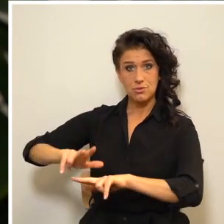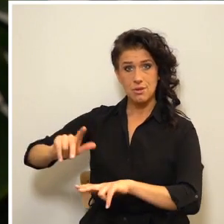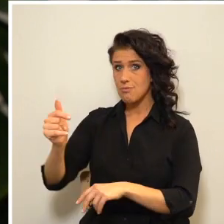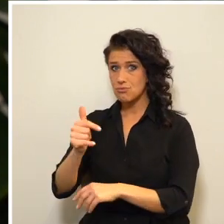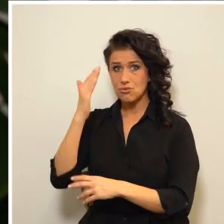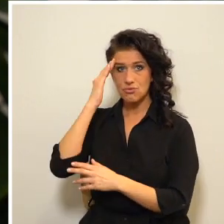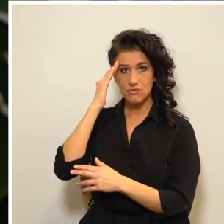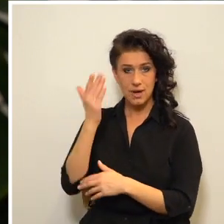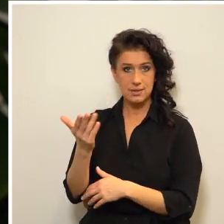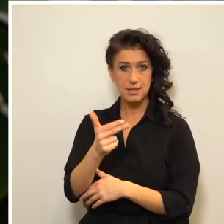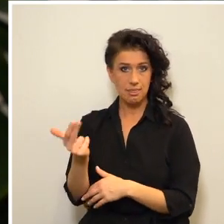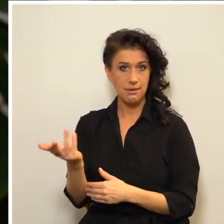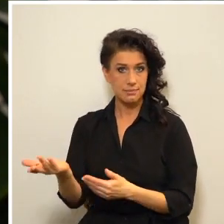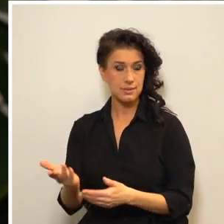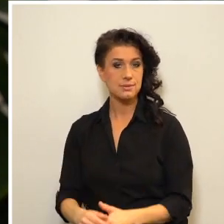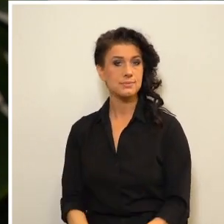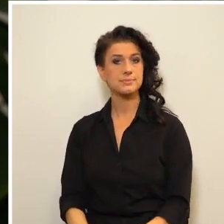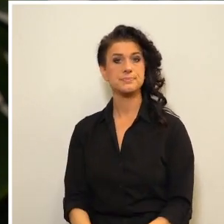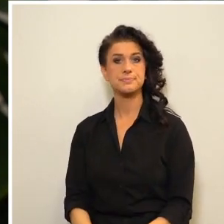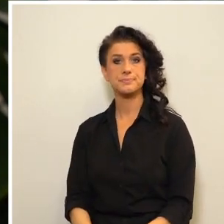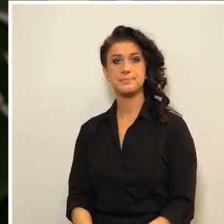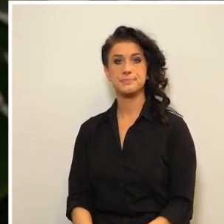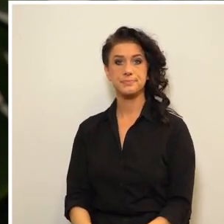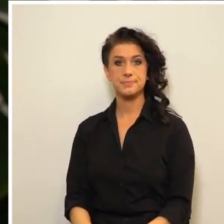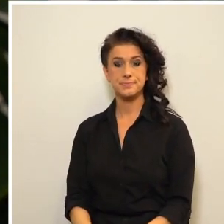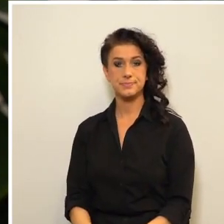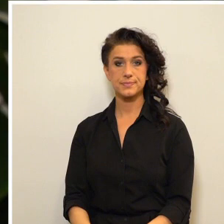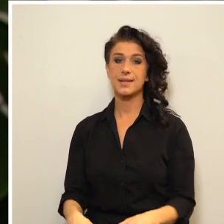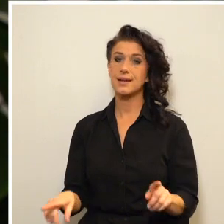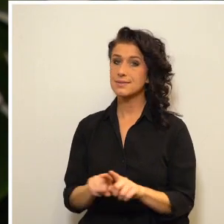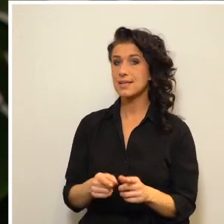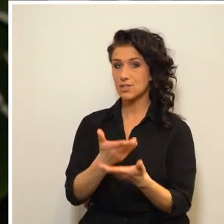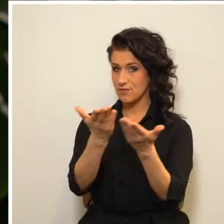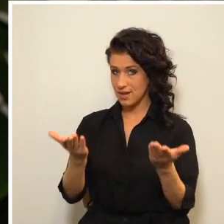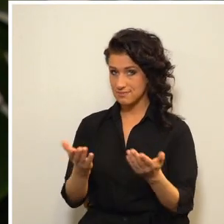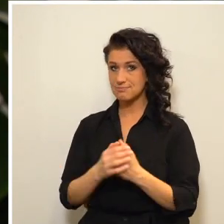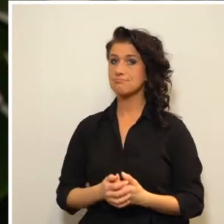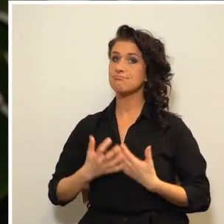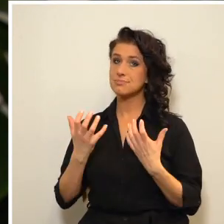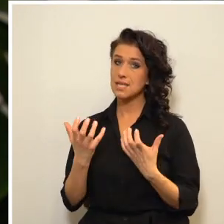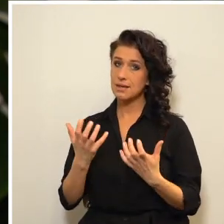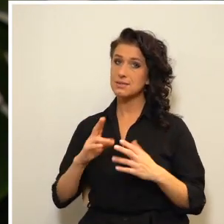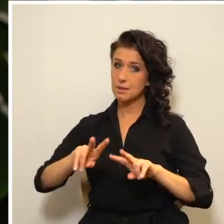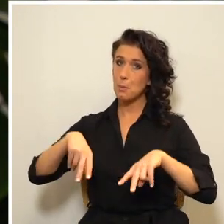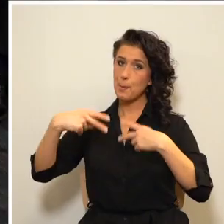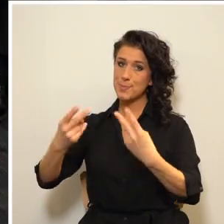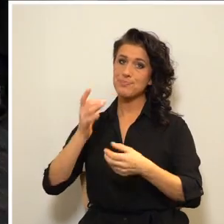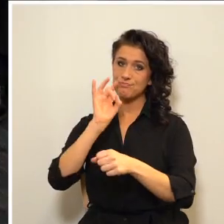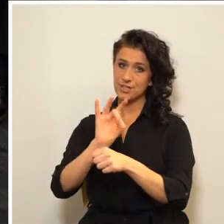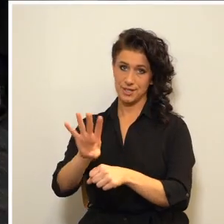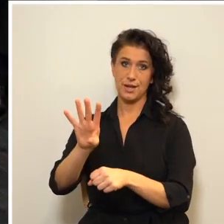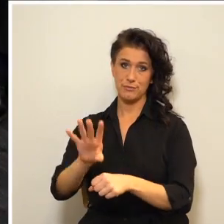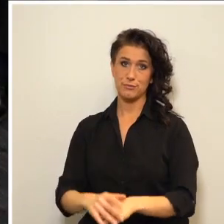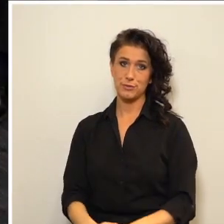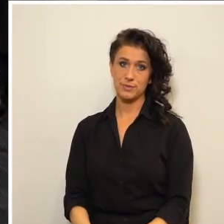jakiejś tragedii i zachęcam do oddawania krwi to jest coś co